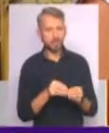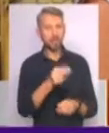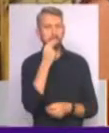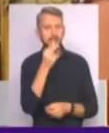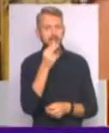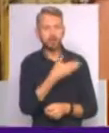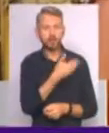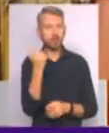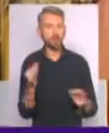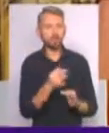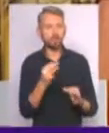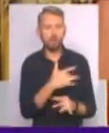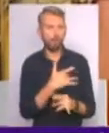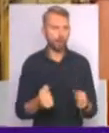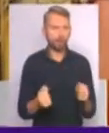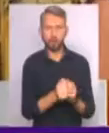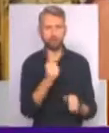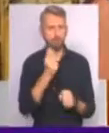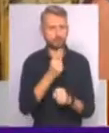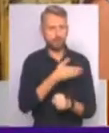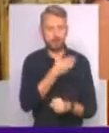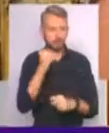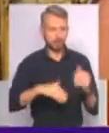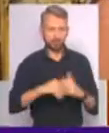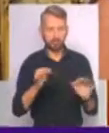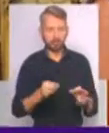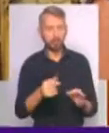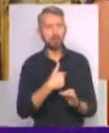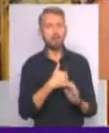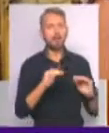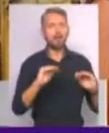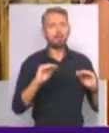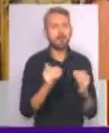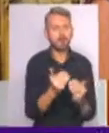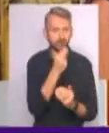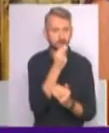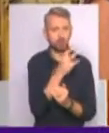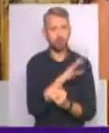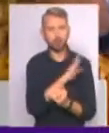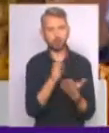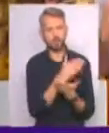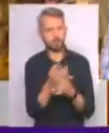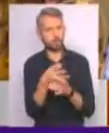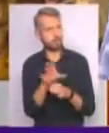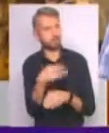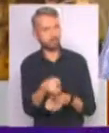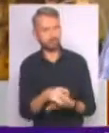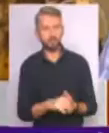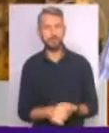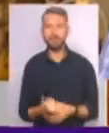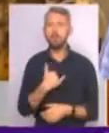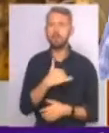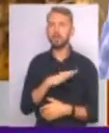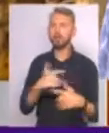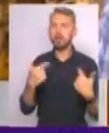питании нет ничего категоричного, практически ничего. Мы ограничиваем, но не забираем совсем. Знаете, у мене була